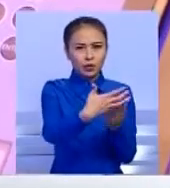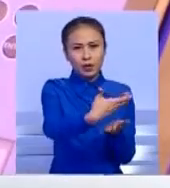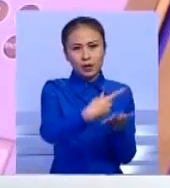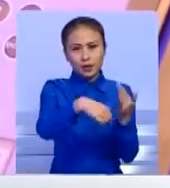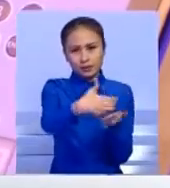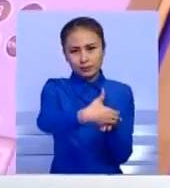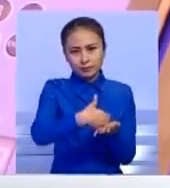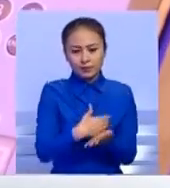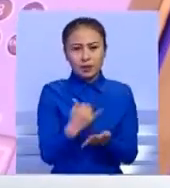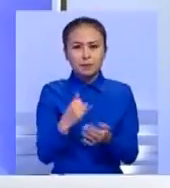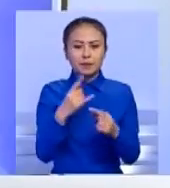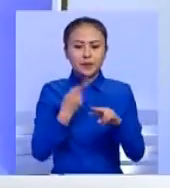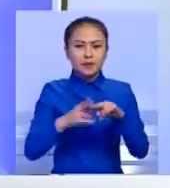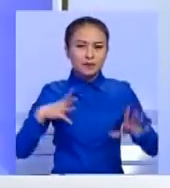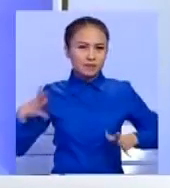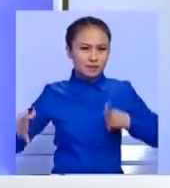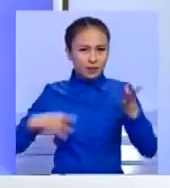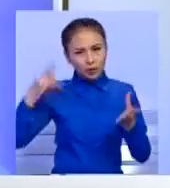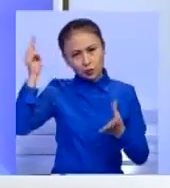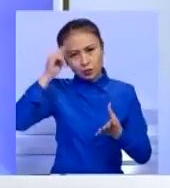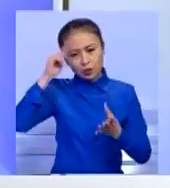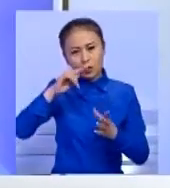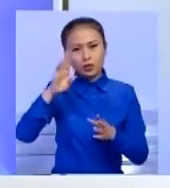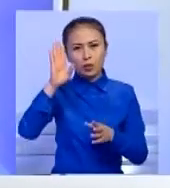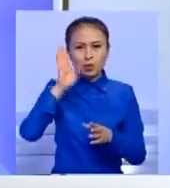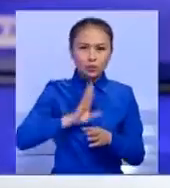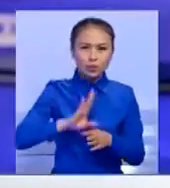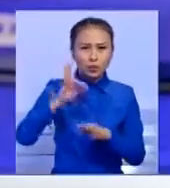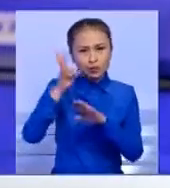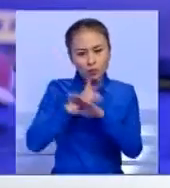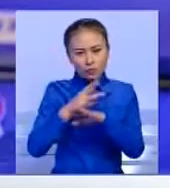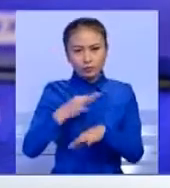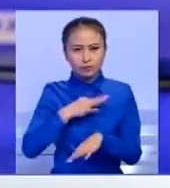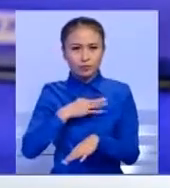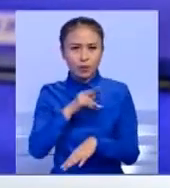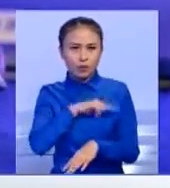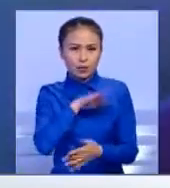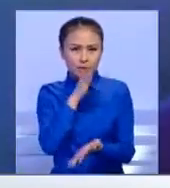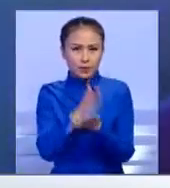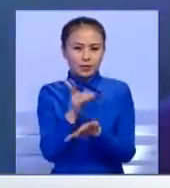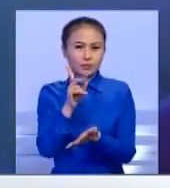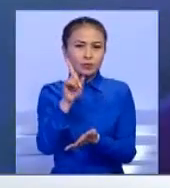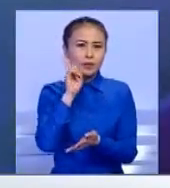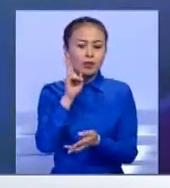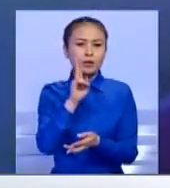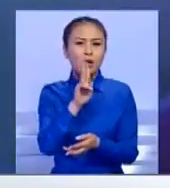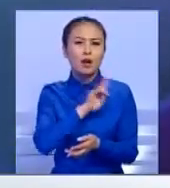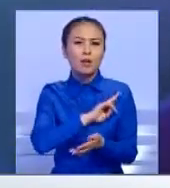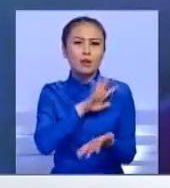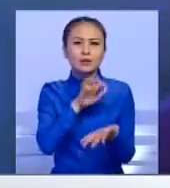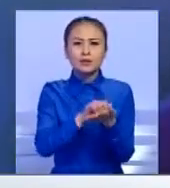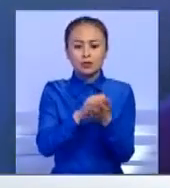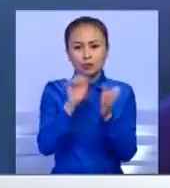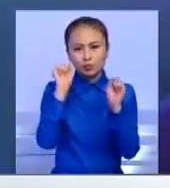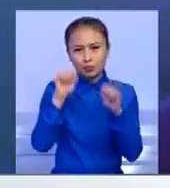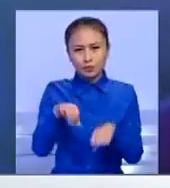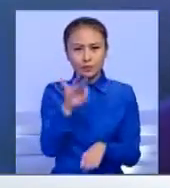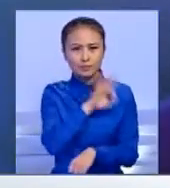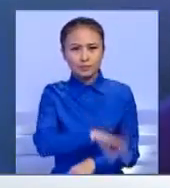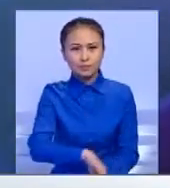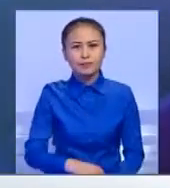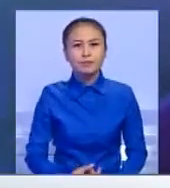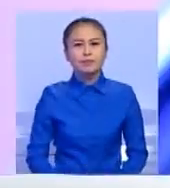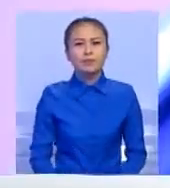болады. Мини-фитнестің тағы бір артықшылығы күні-түні жұмыс істейді. Бұл әсіресе жұмыс бассыз жастар үшін өте тиімді болды дейді Бейжің